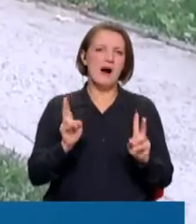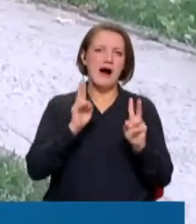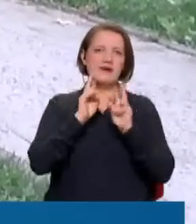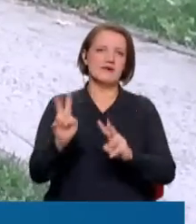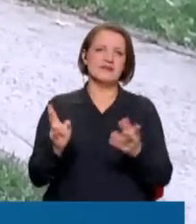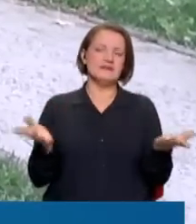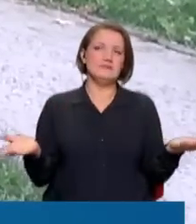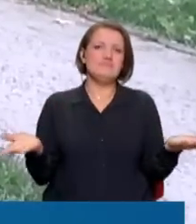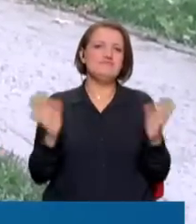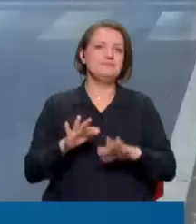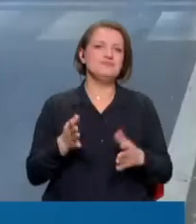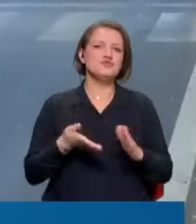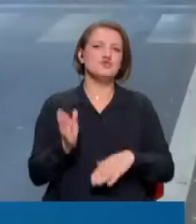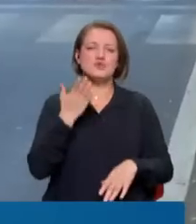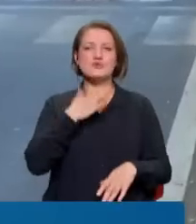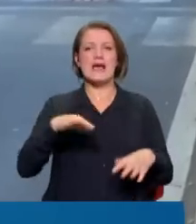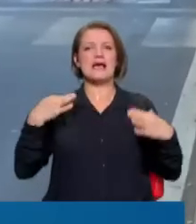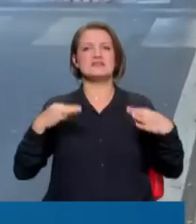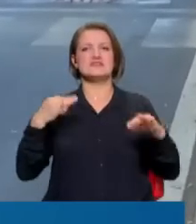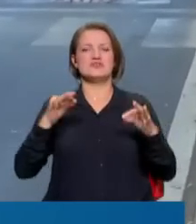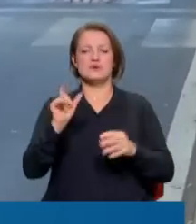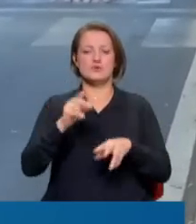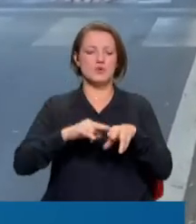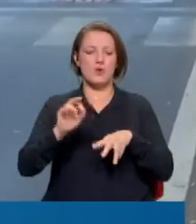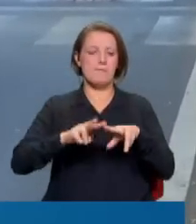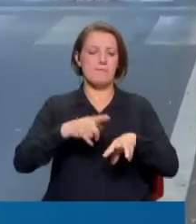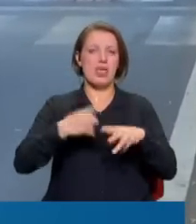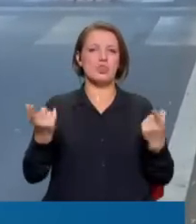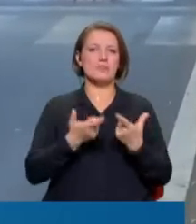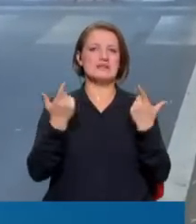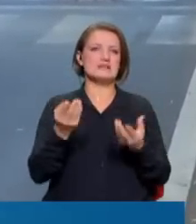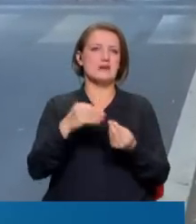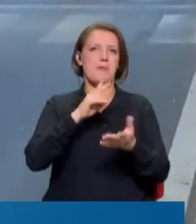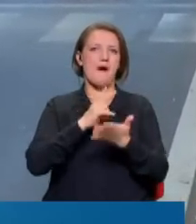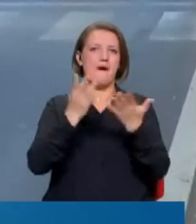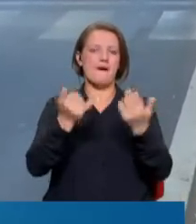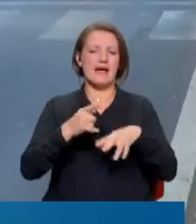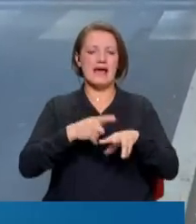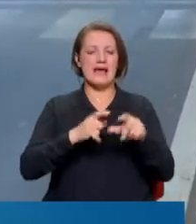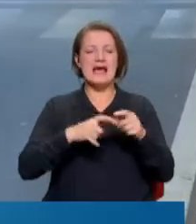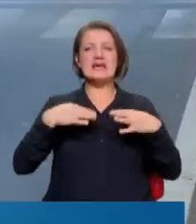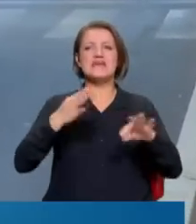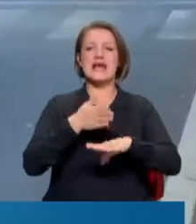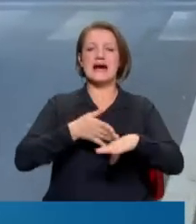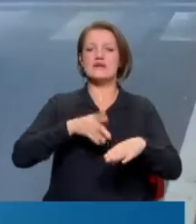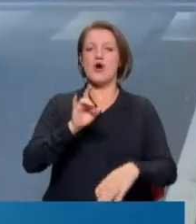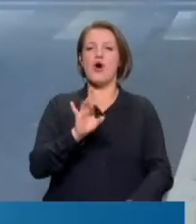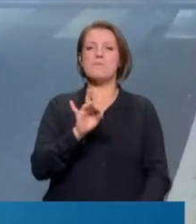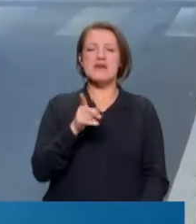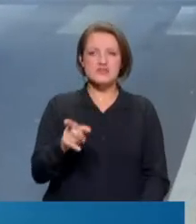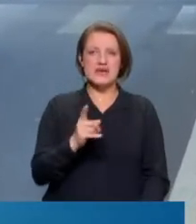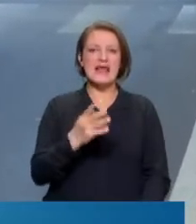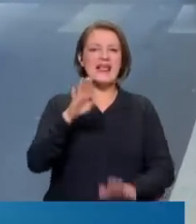karşılayacağız başka çıkış yok Eskişehir'de UKOME toplantısında alındı zam kararı escart 15 L indirimli escart